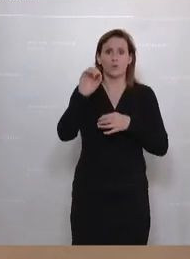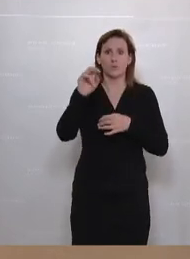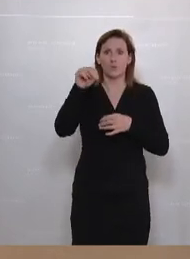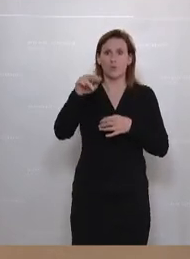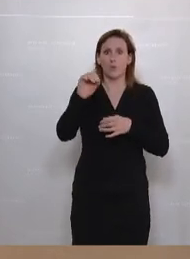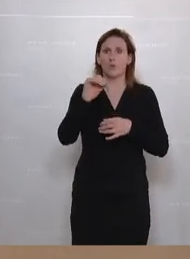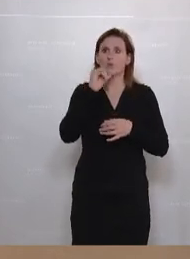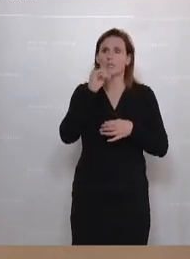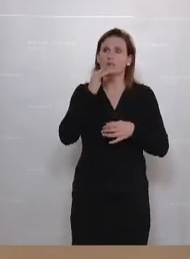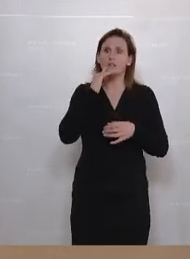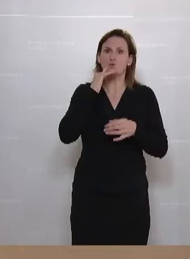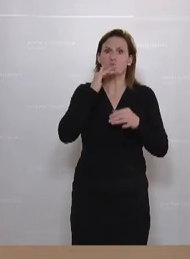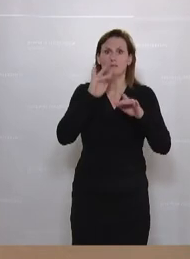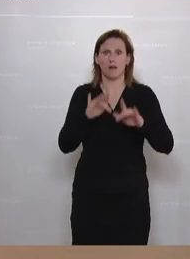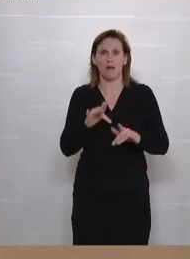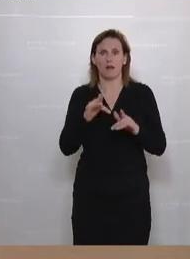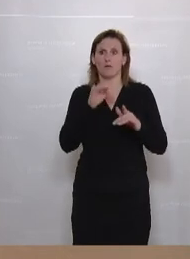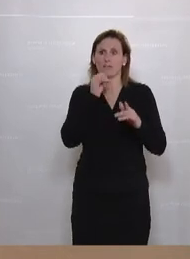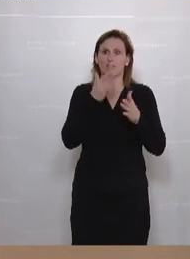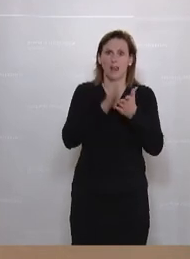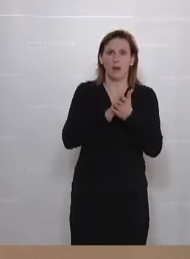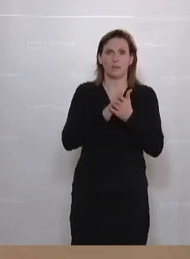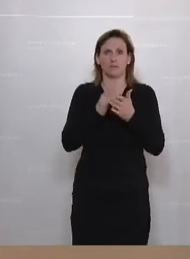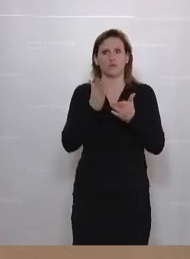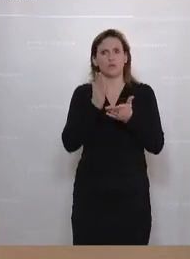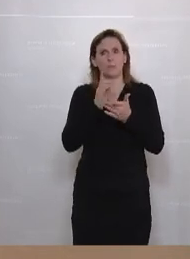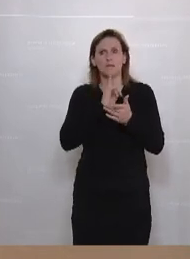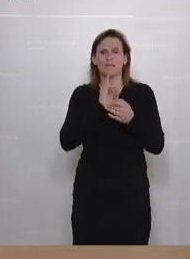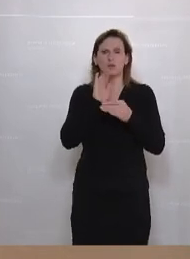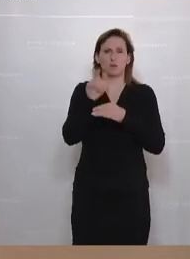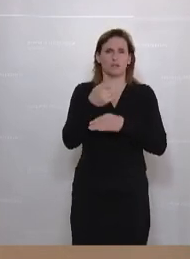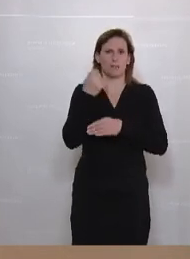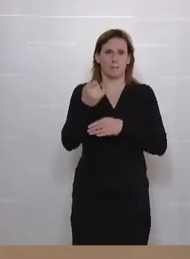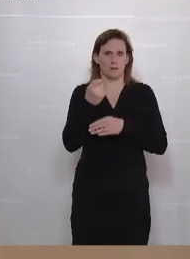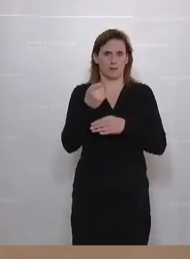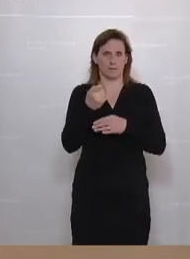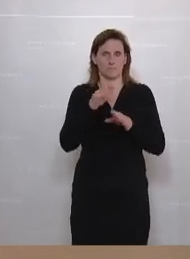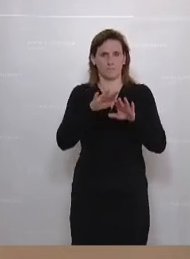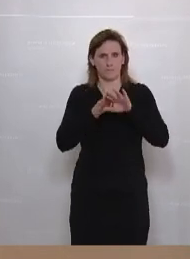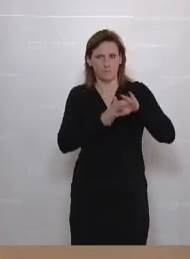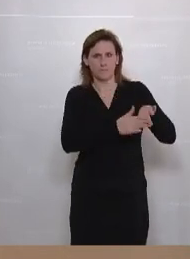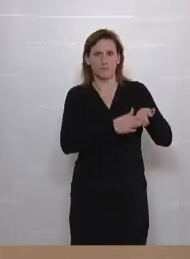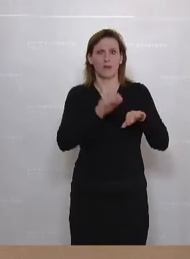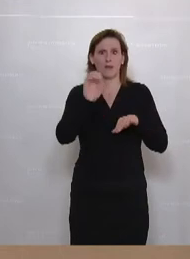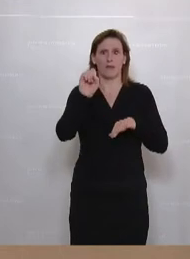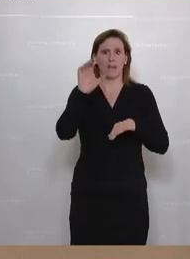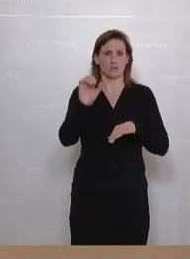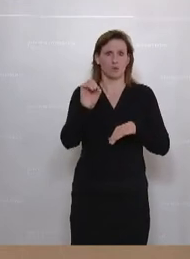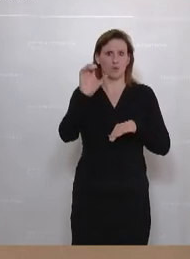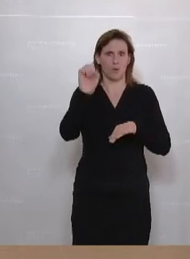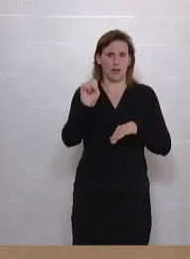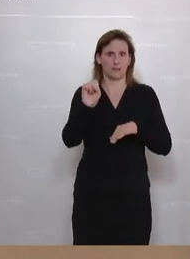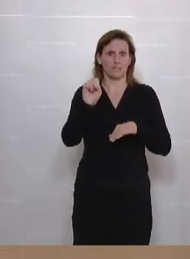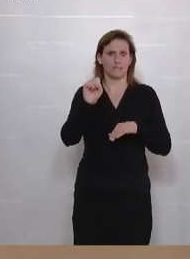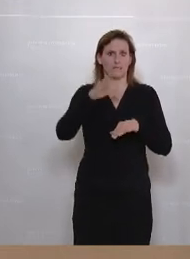ihnen vorgeworfen wird, dass sie nicht funktionieren, finde ich etwas weit hergeholt. Zum SOS Kinderdorf ein paar Worte. Ich bin froh, dass dieses